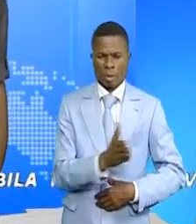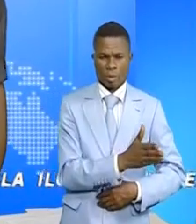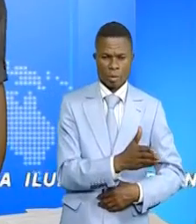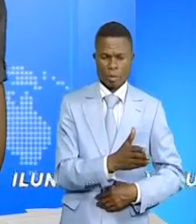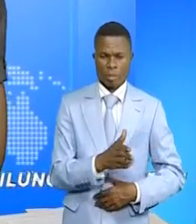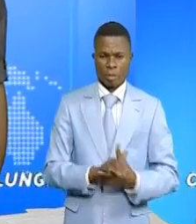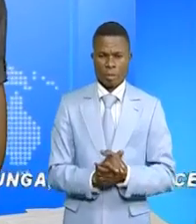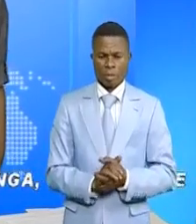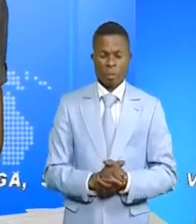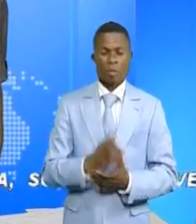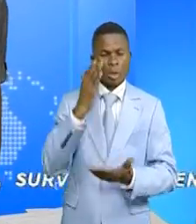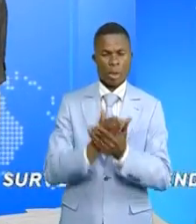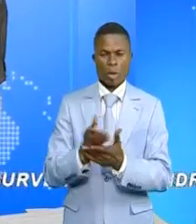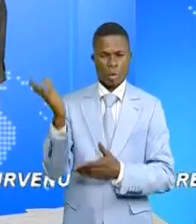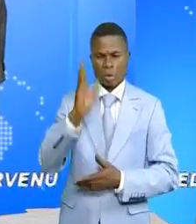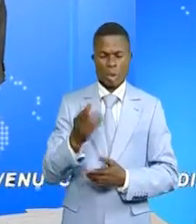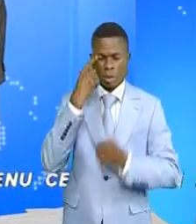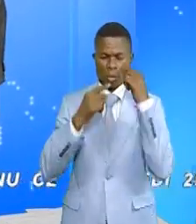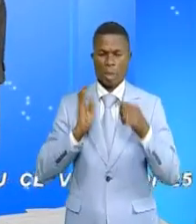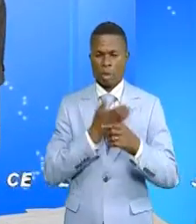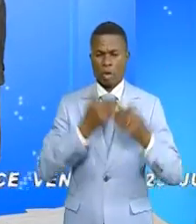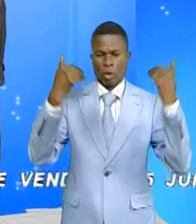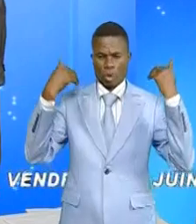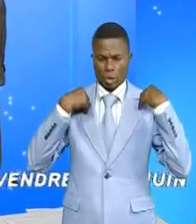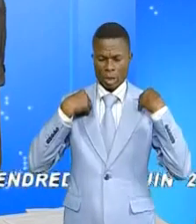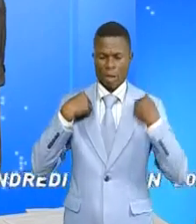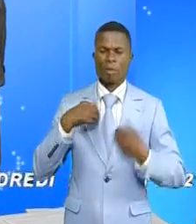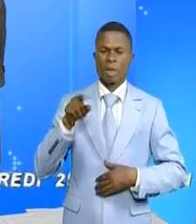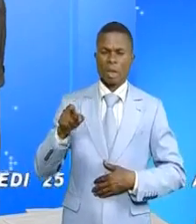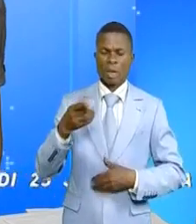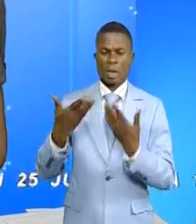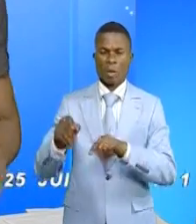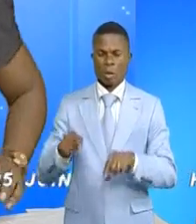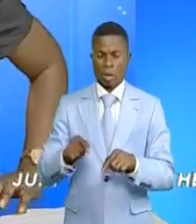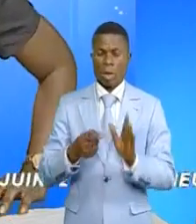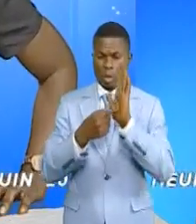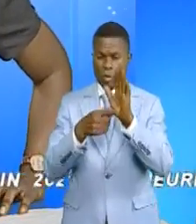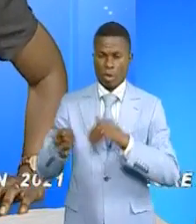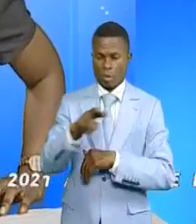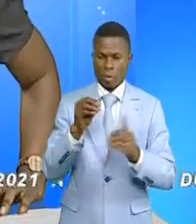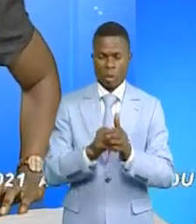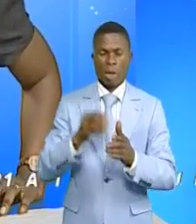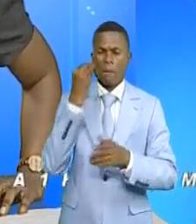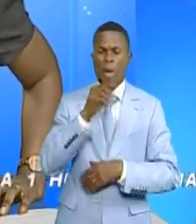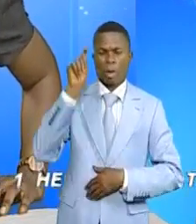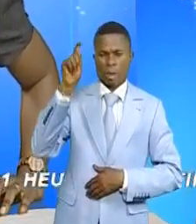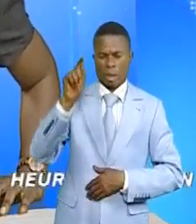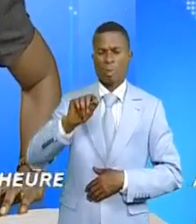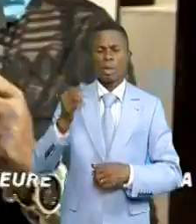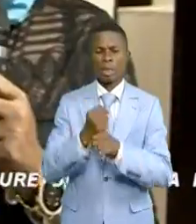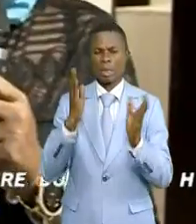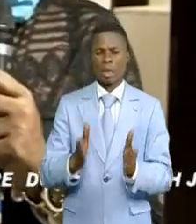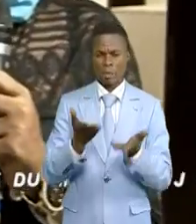Nous ne cessons de pleurer, notre directeur général Ernest Ilunga Kabila. Suivez à présent les témoignages des uns et des